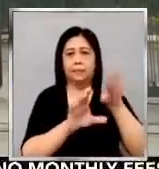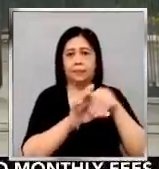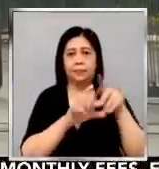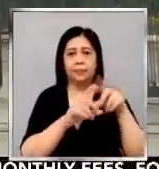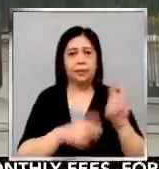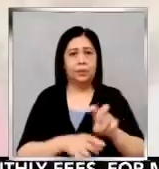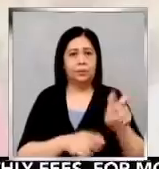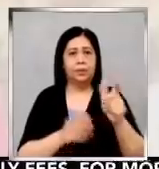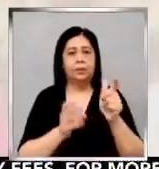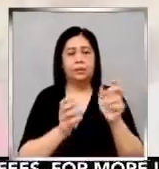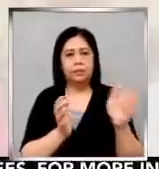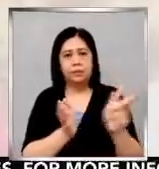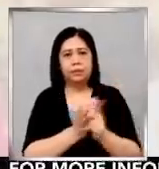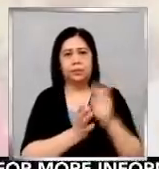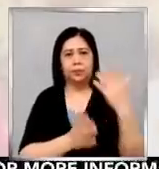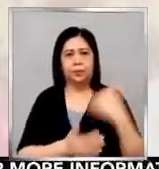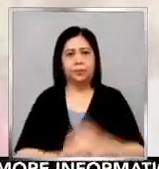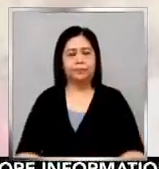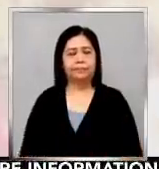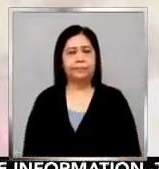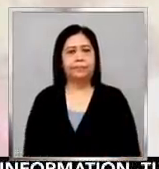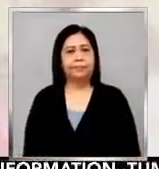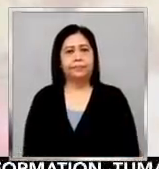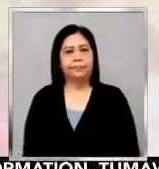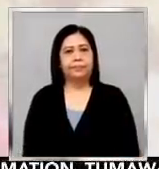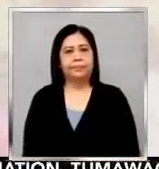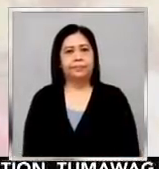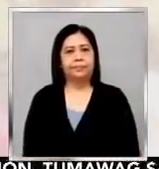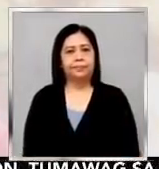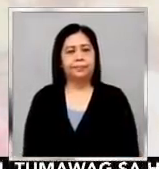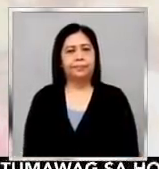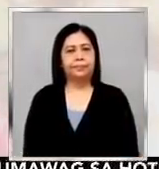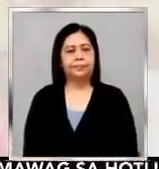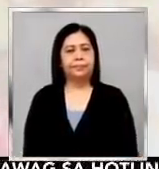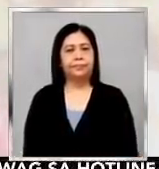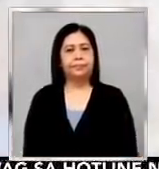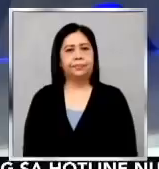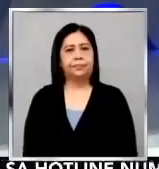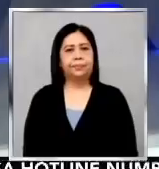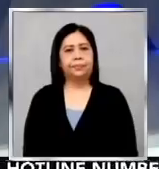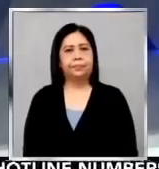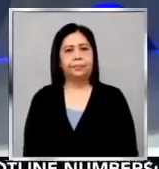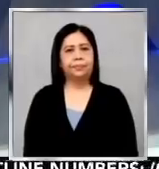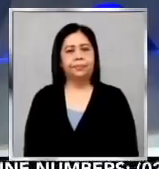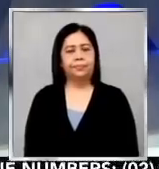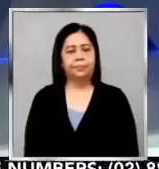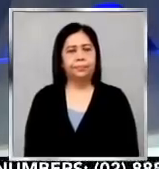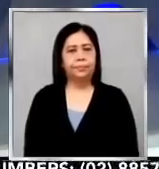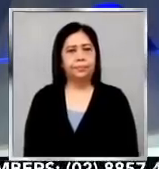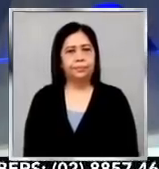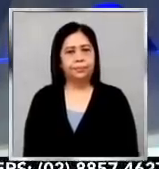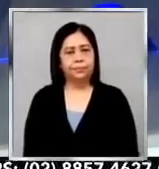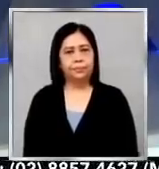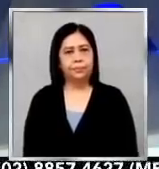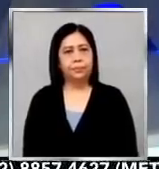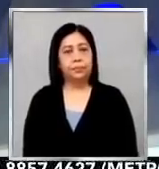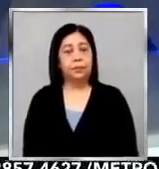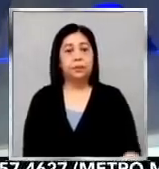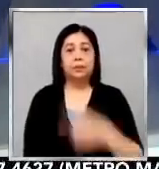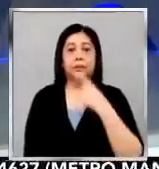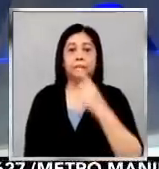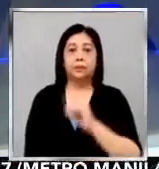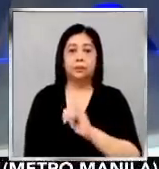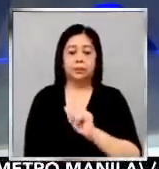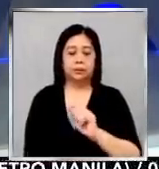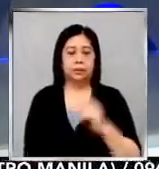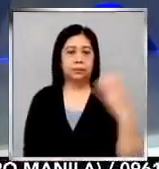restrictions. JP Soriano, nakatutok 24 oras. Sabi ni IATF Chairman at Health